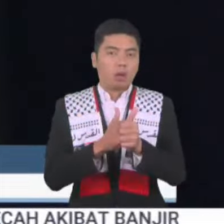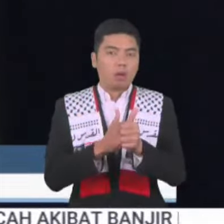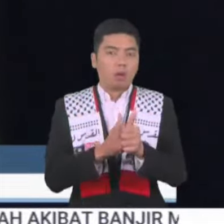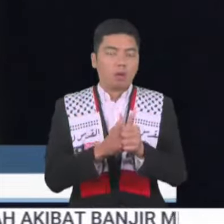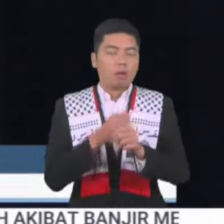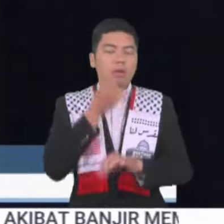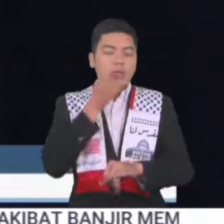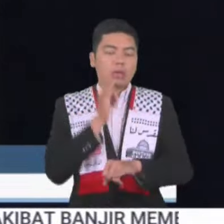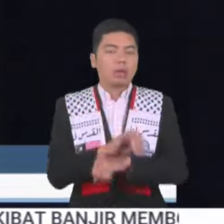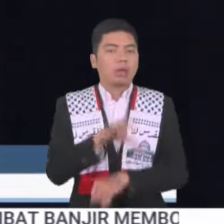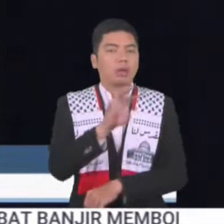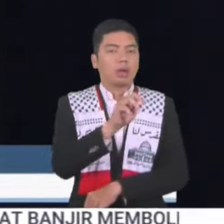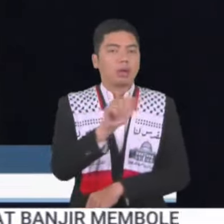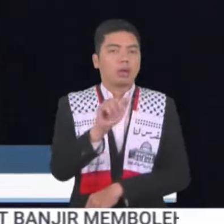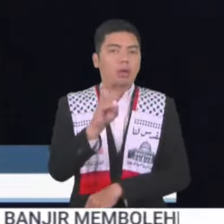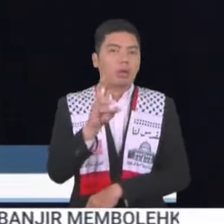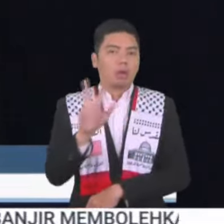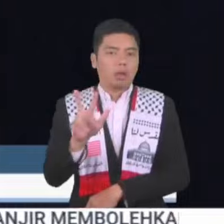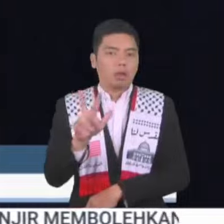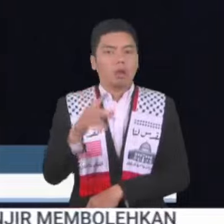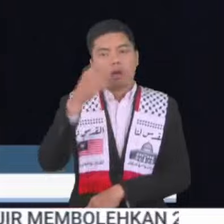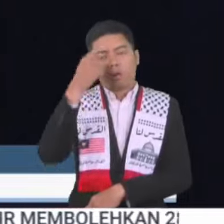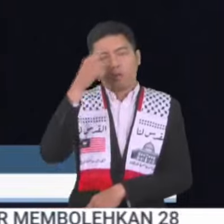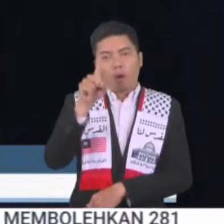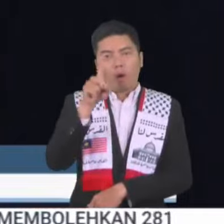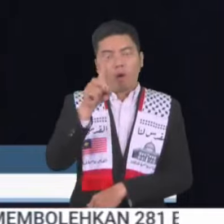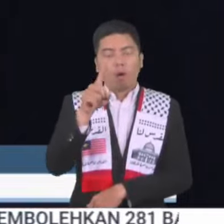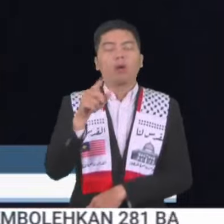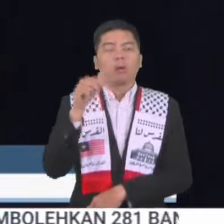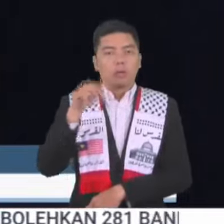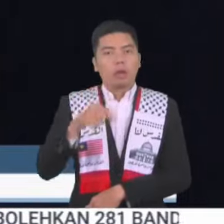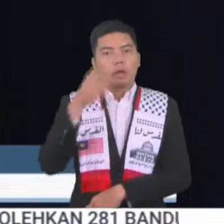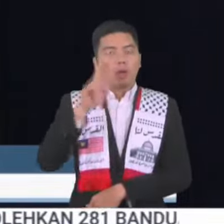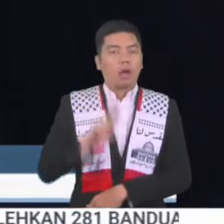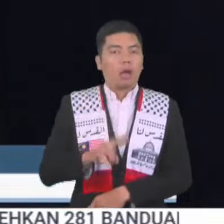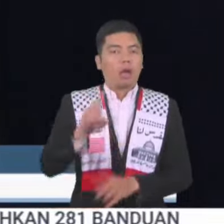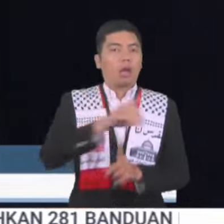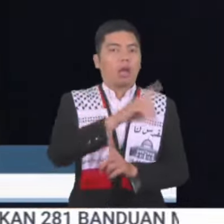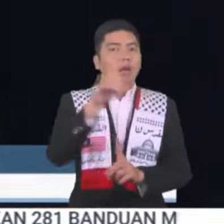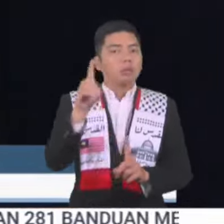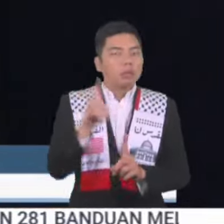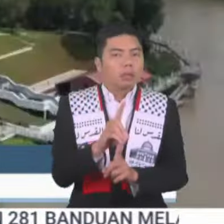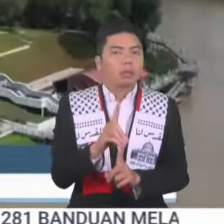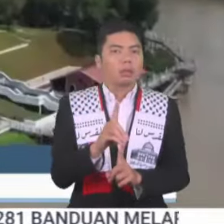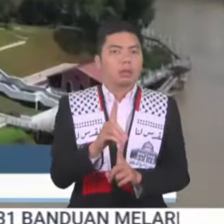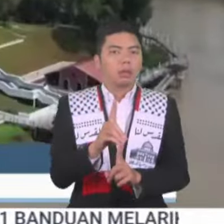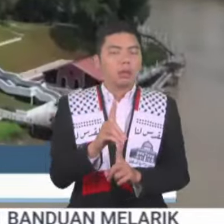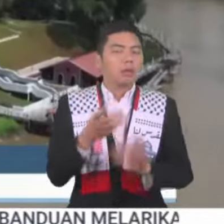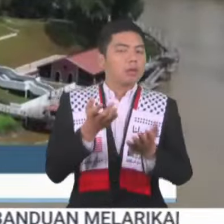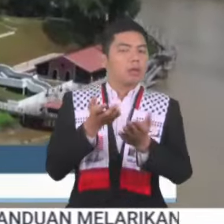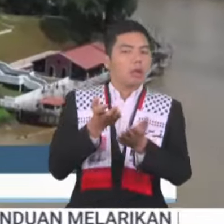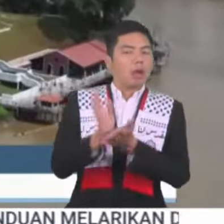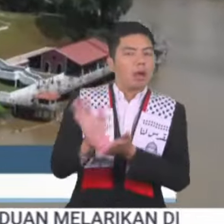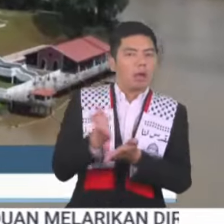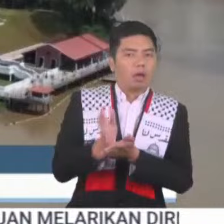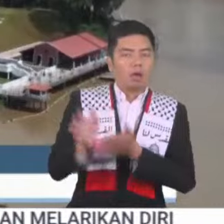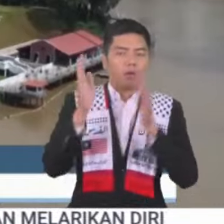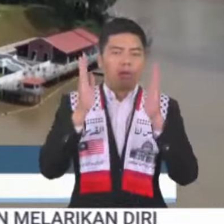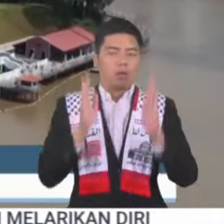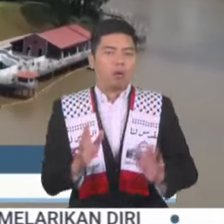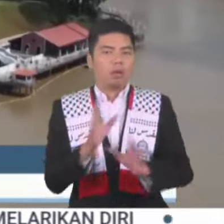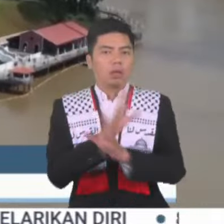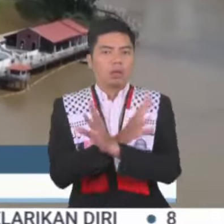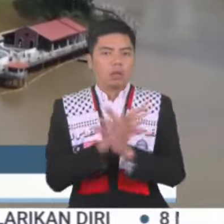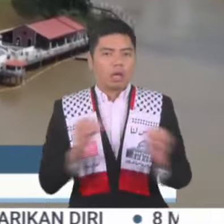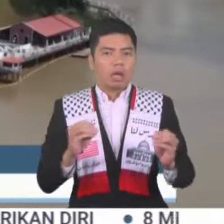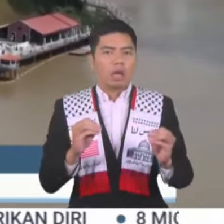MA63 adalah usaha untuk membetulkan dan menunaikan hak dan keistimewaan Sarawak